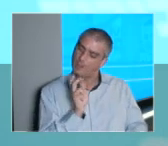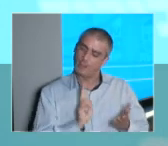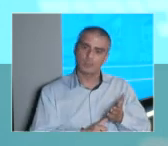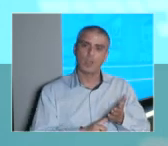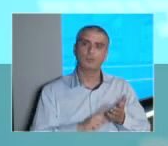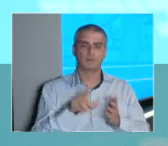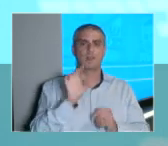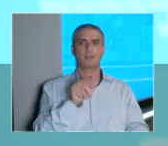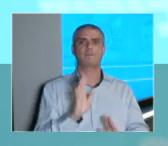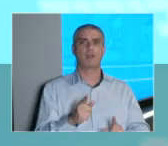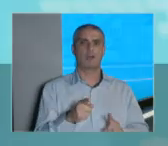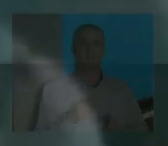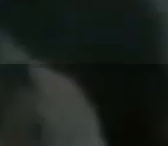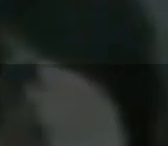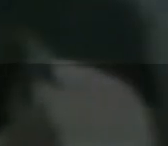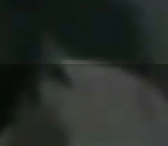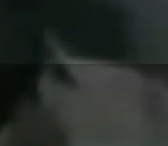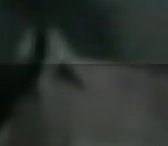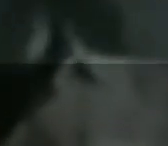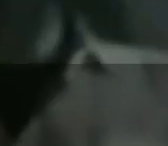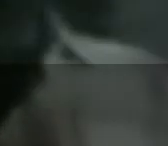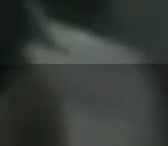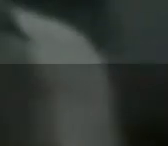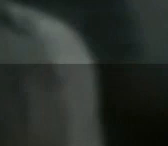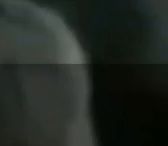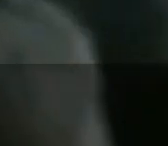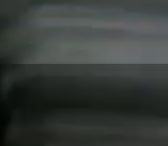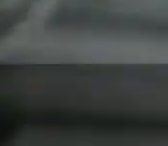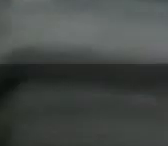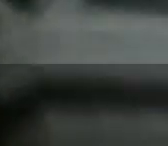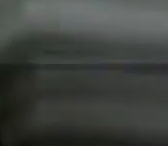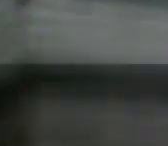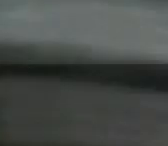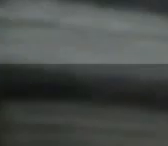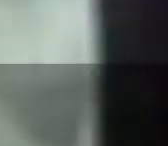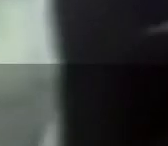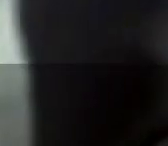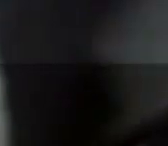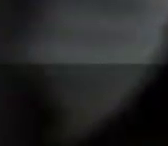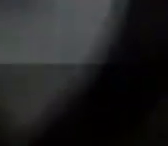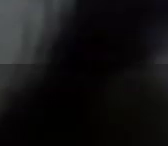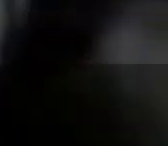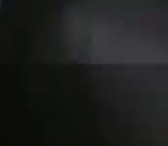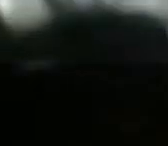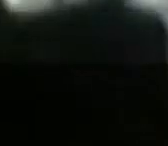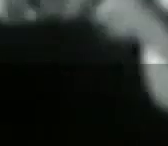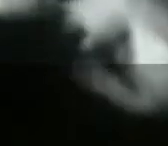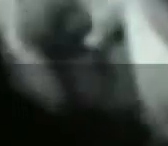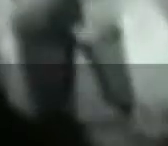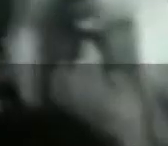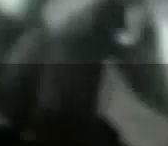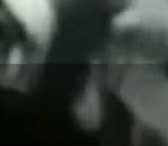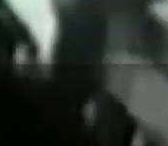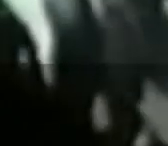לומר, ואתה נבחר כך. זה מרדד את השיח, הופך אותו לרגשי, לא לרציונלי, והתוצאה היא מסוכנת. היא מסוכנת גם